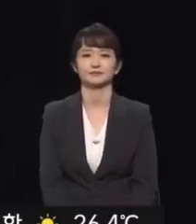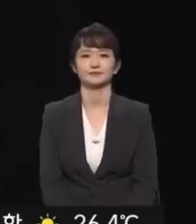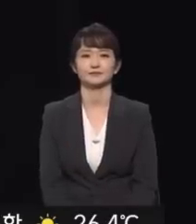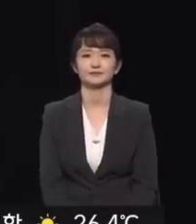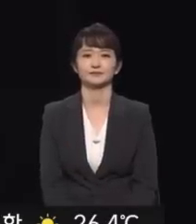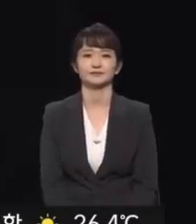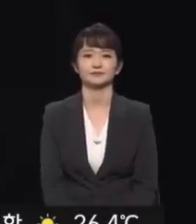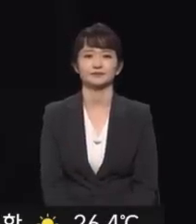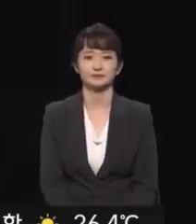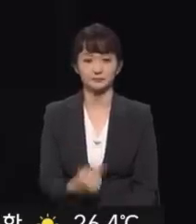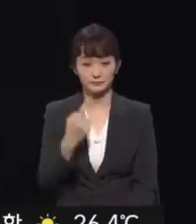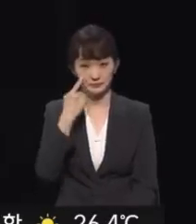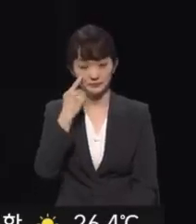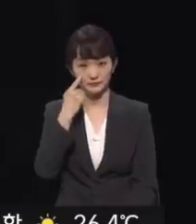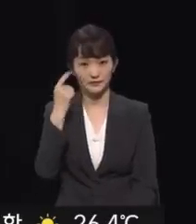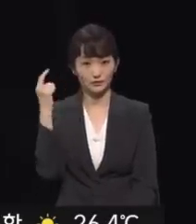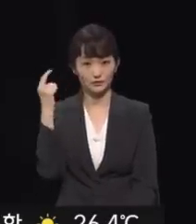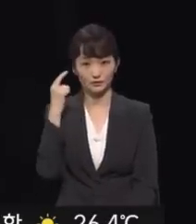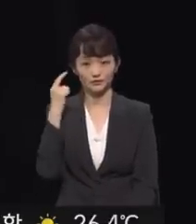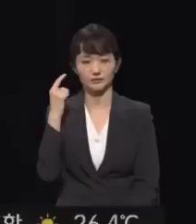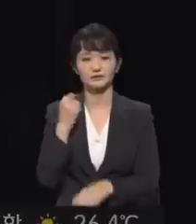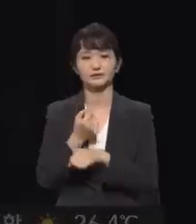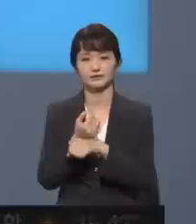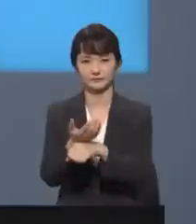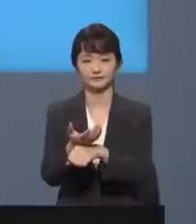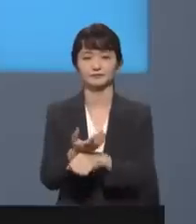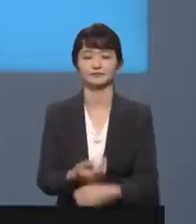눈여겨볼 뉴스들 썰 픽으로 준비했습니다